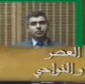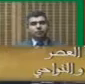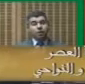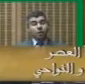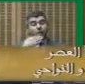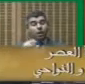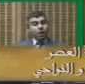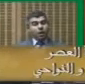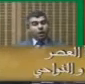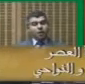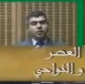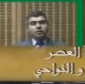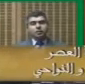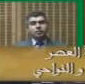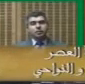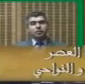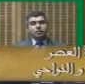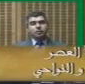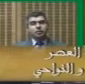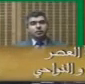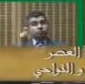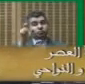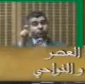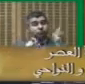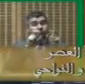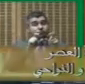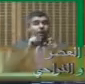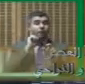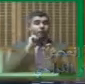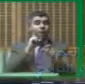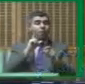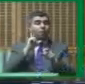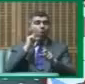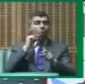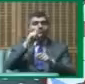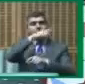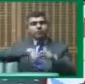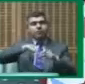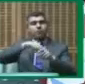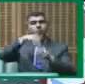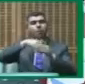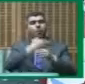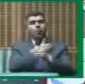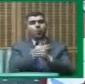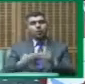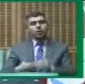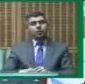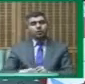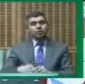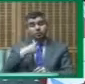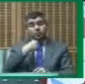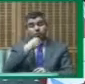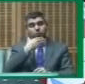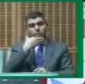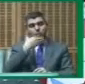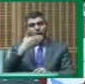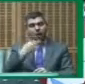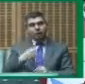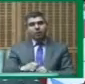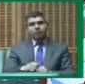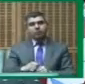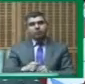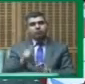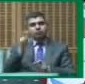شكرا السيد الرئيس المحترم، السيدة والسادة المستشارين المحترمين. أريد أن أشكر السيد المستشار